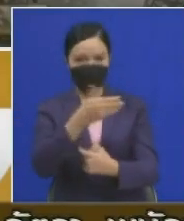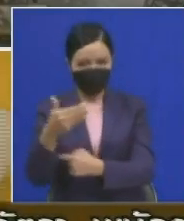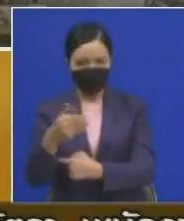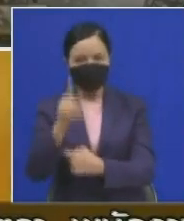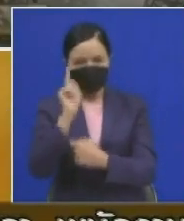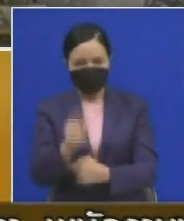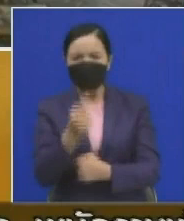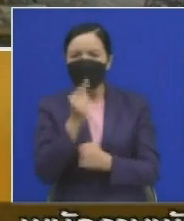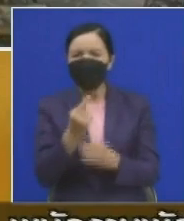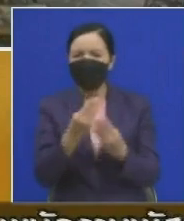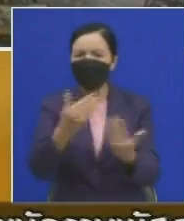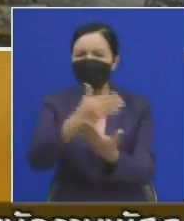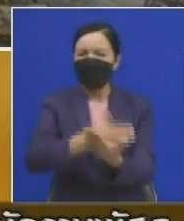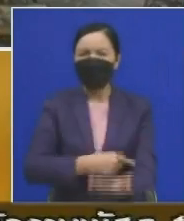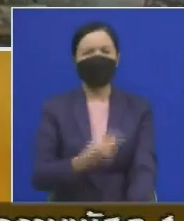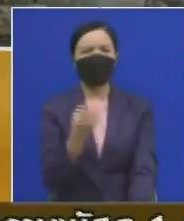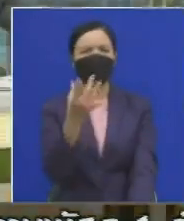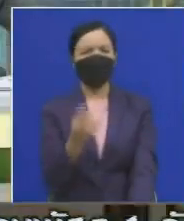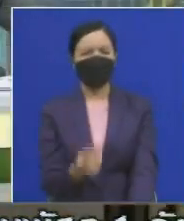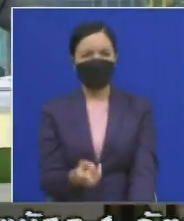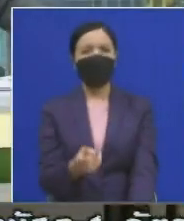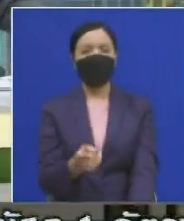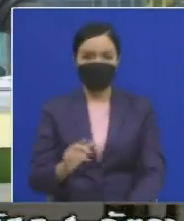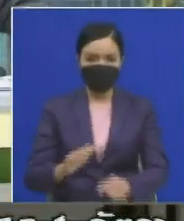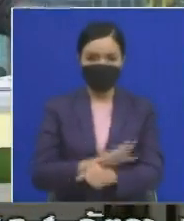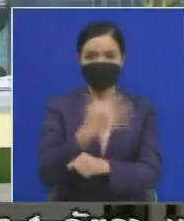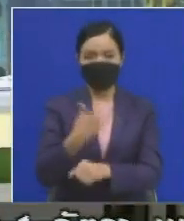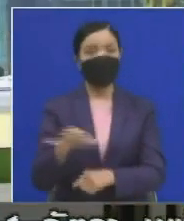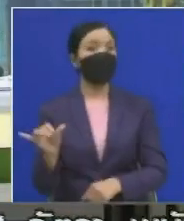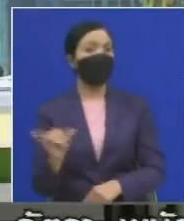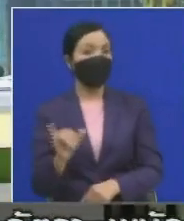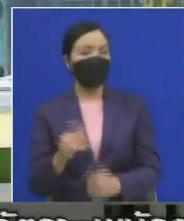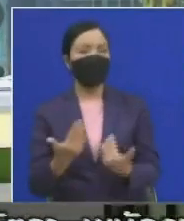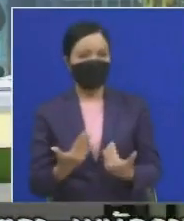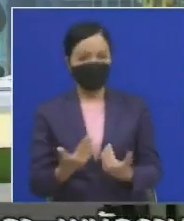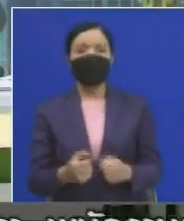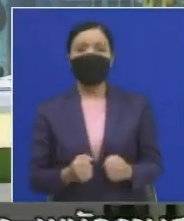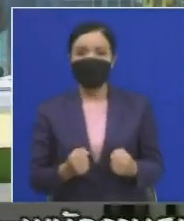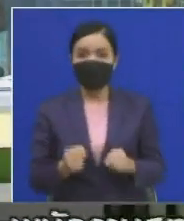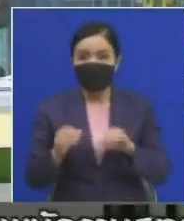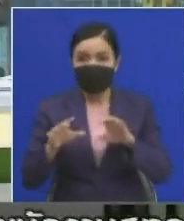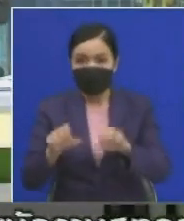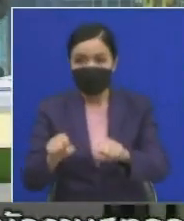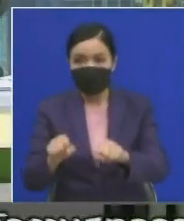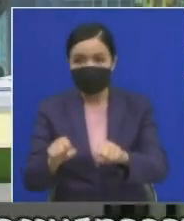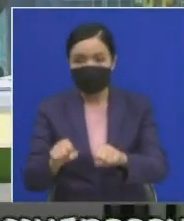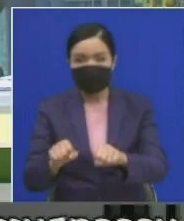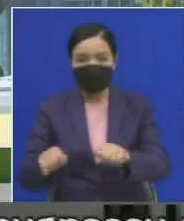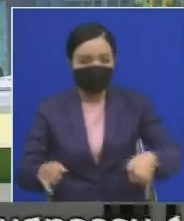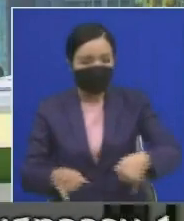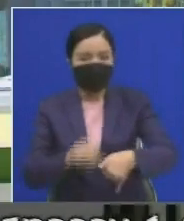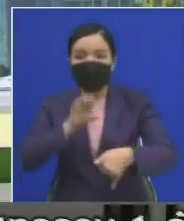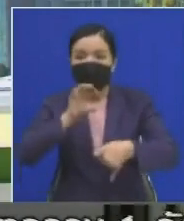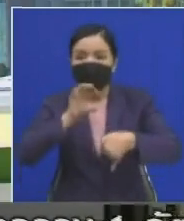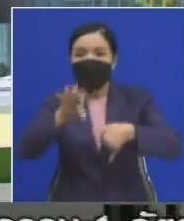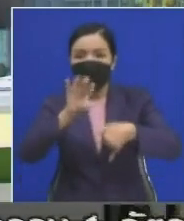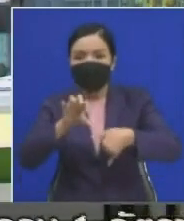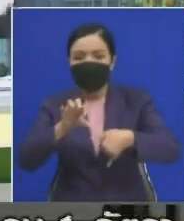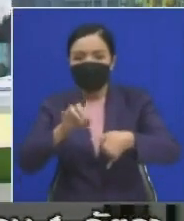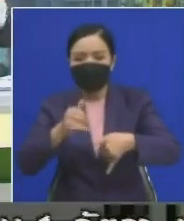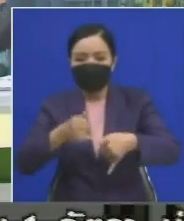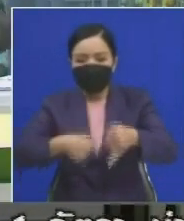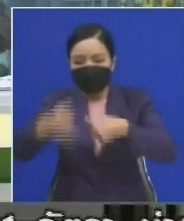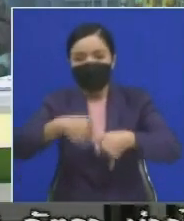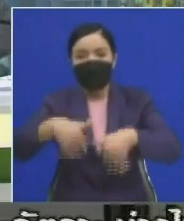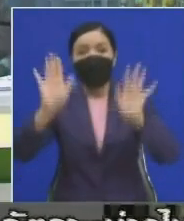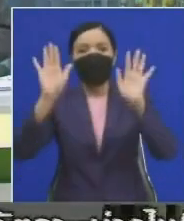ความจริงเนี่ยมีละเอีดเพีงพอแลวหอยัตรงี้มัครบแลหังกำลงจเขาไปจับหาหาดังหาคนนีหมด